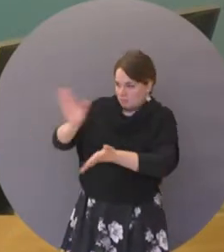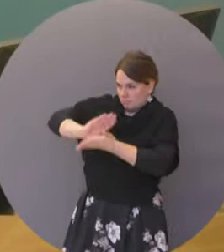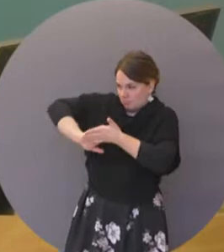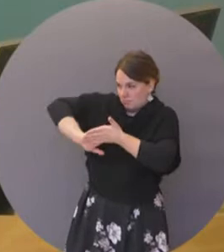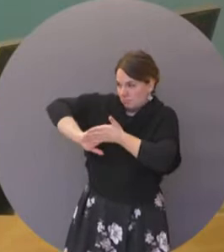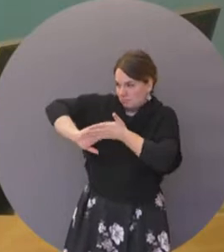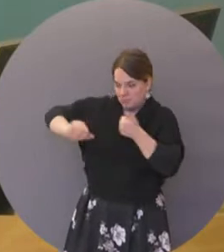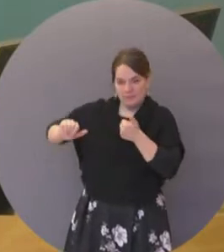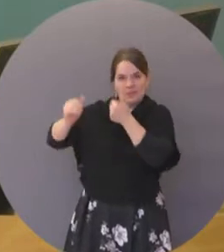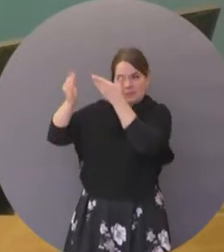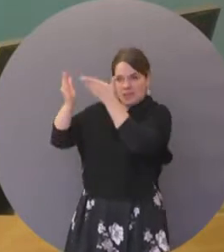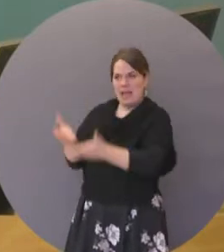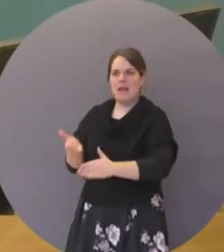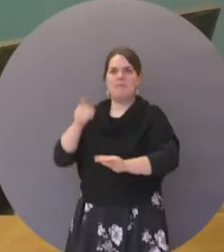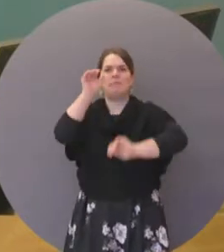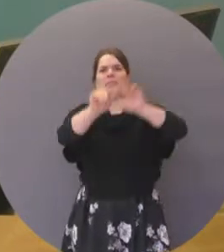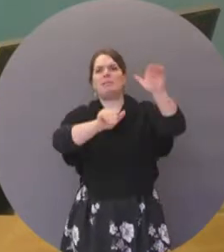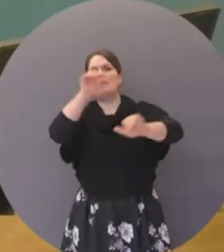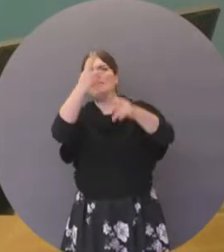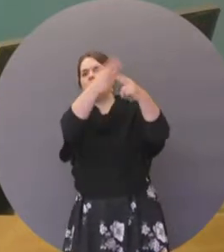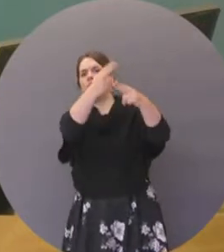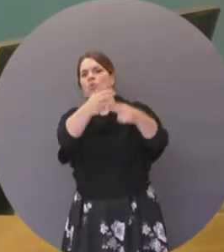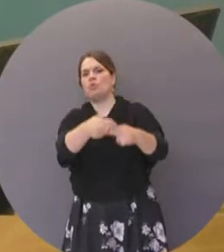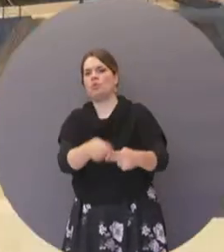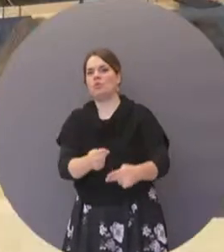procède à l'appel nominal